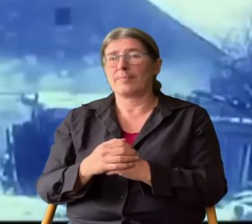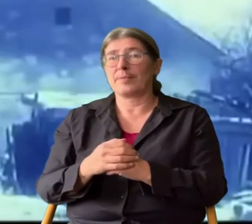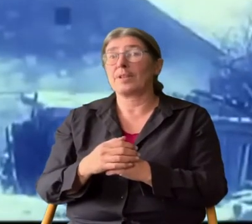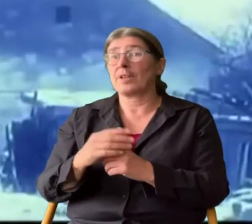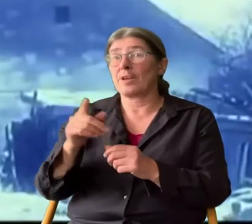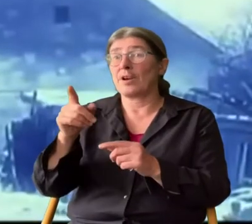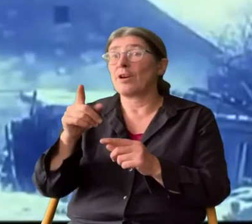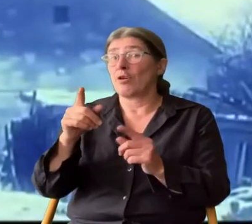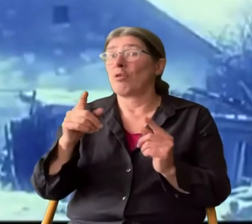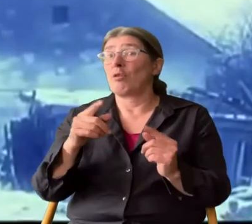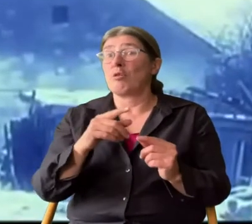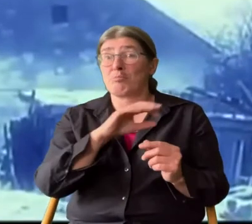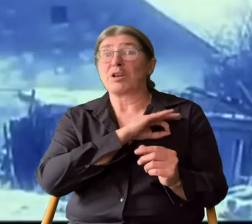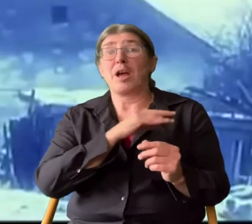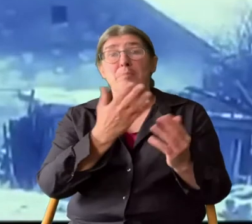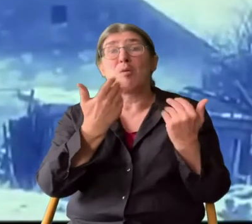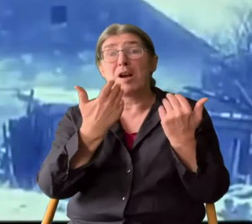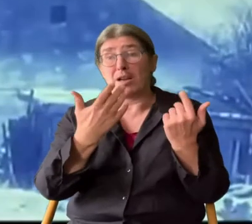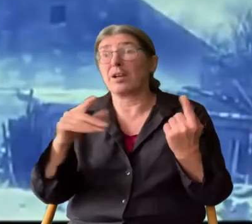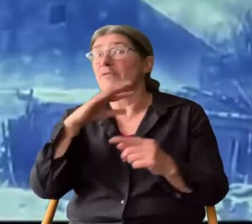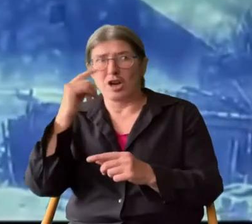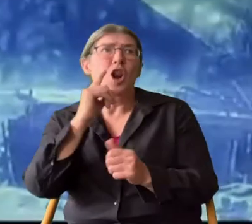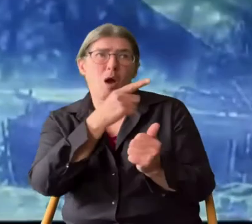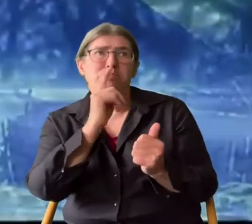Allzu viele glauben den Parolen der Partei.